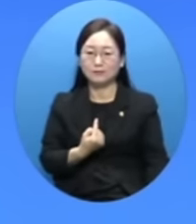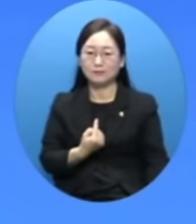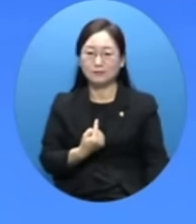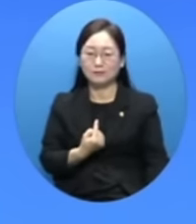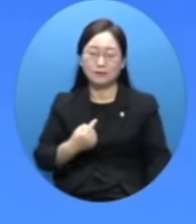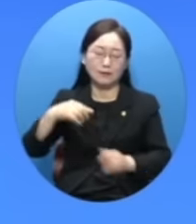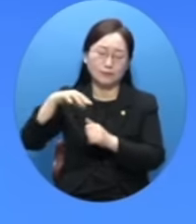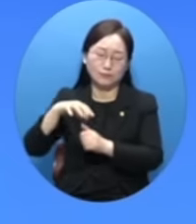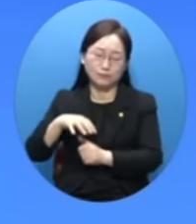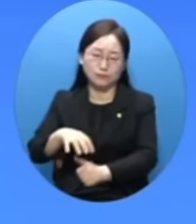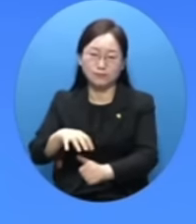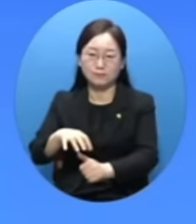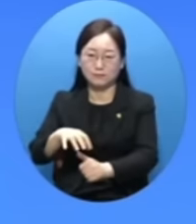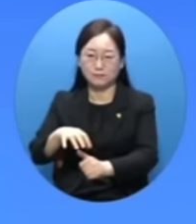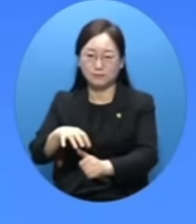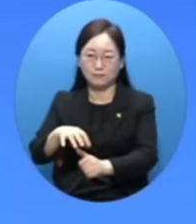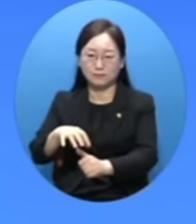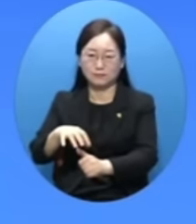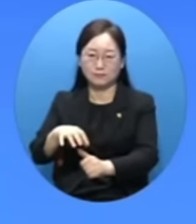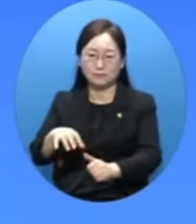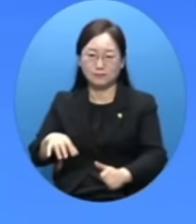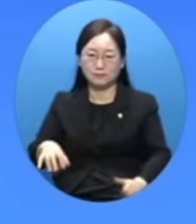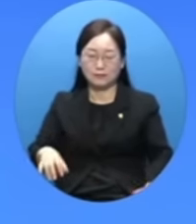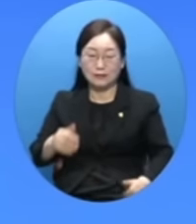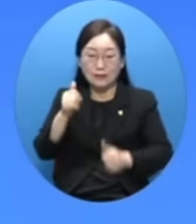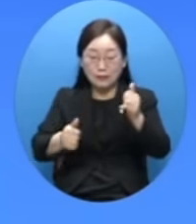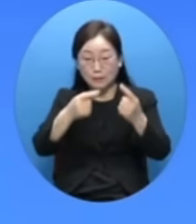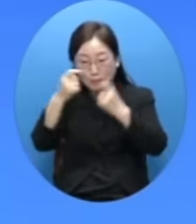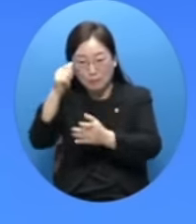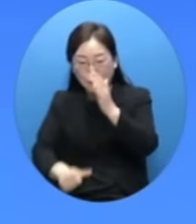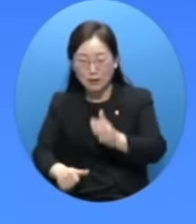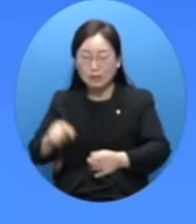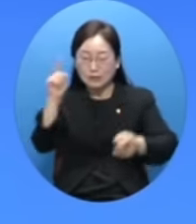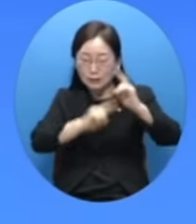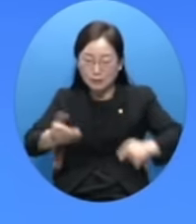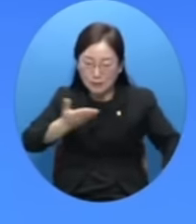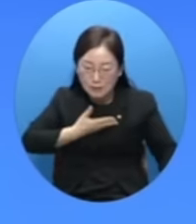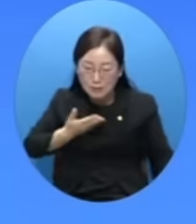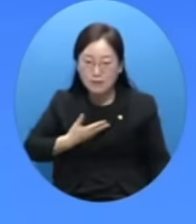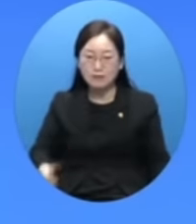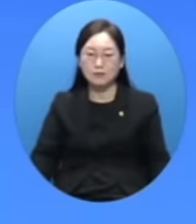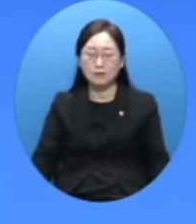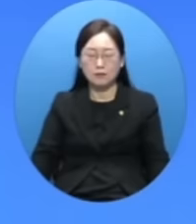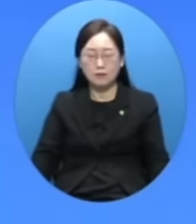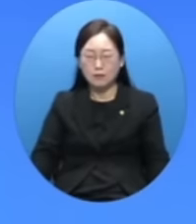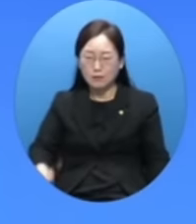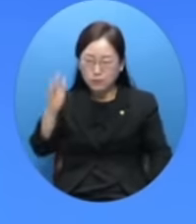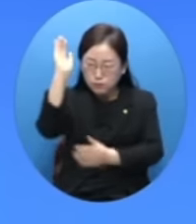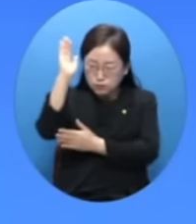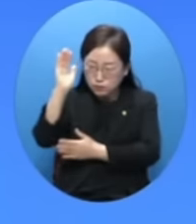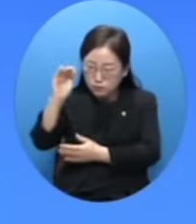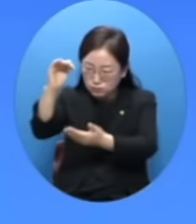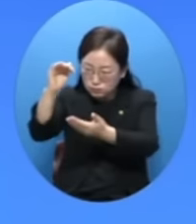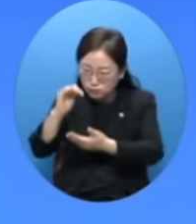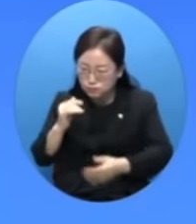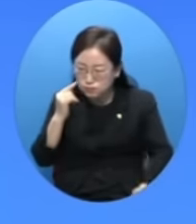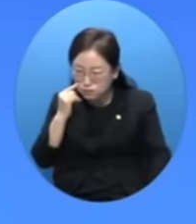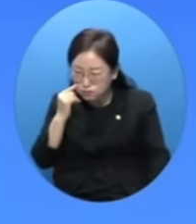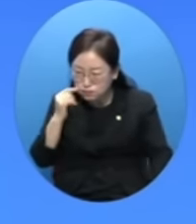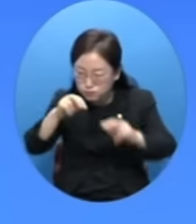붙잡혀서 사는 것입니다. 시험을 들었다 상처받았다 그 내용을 가만히 들여다보면